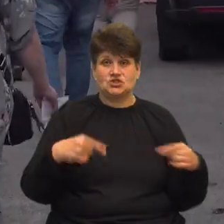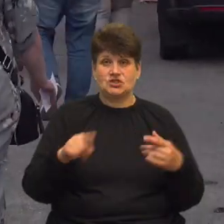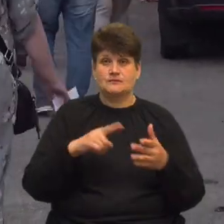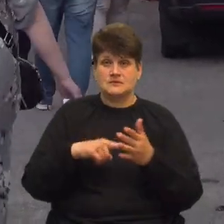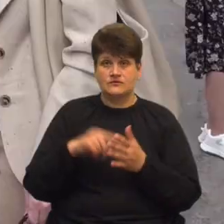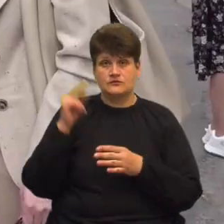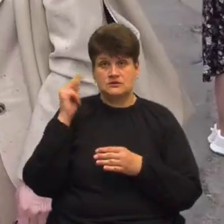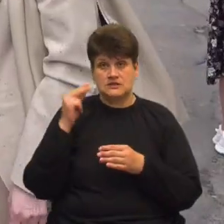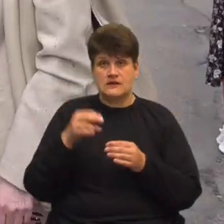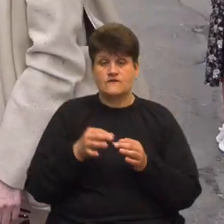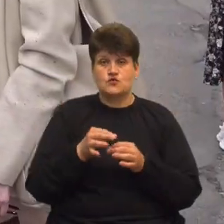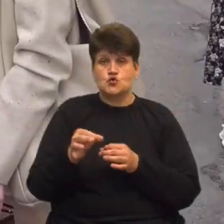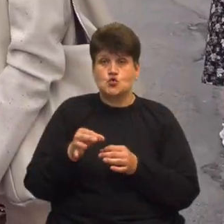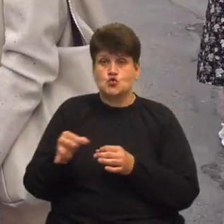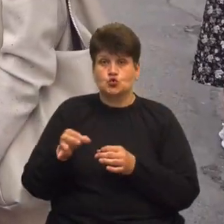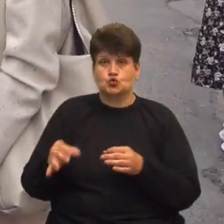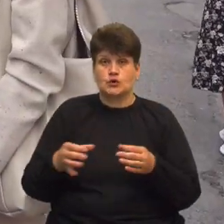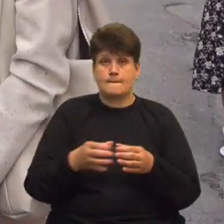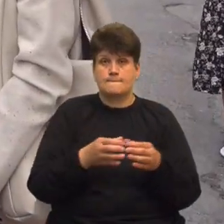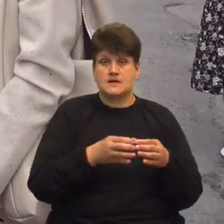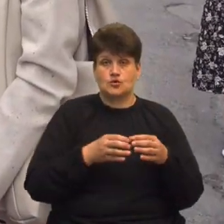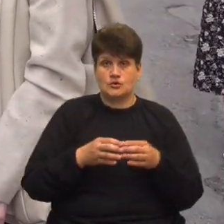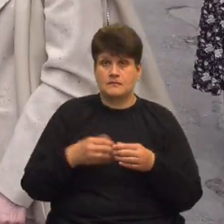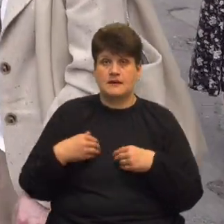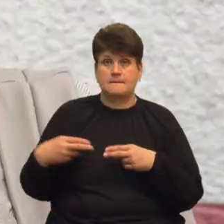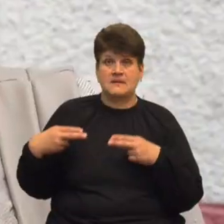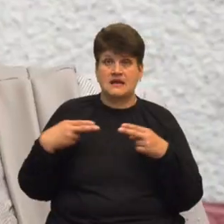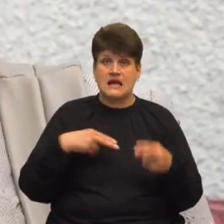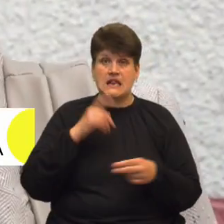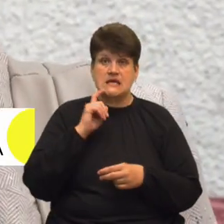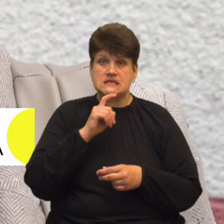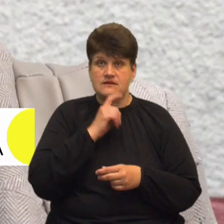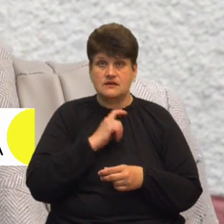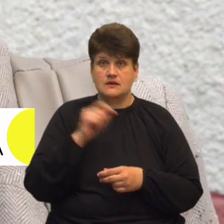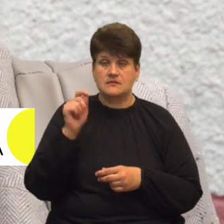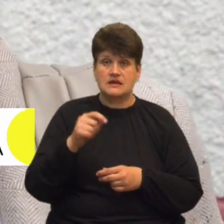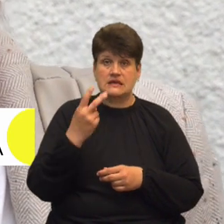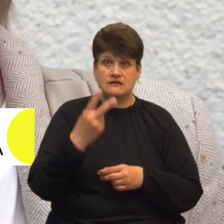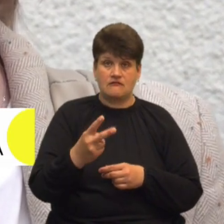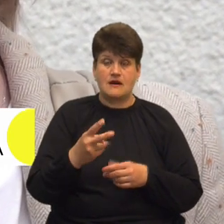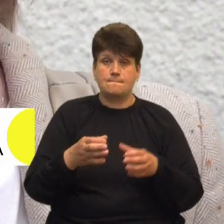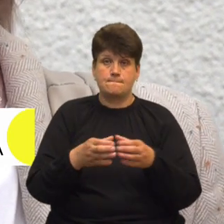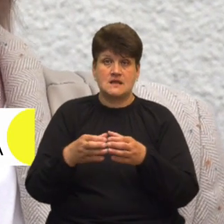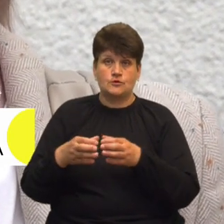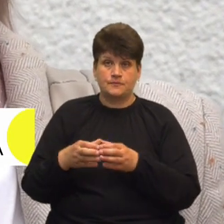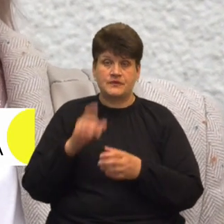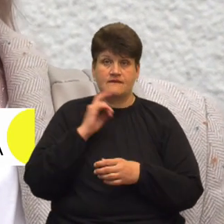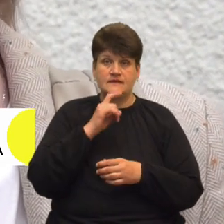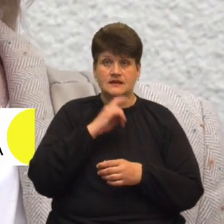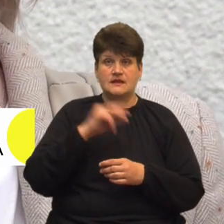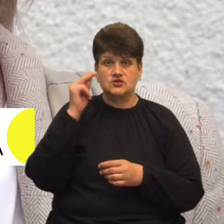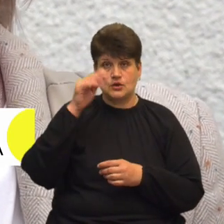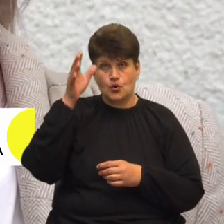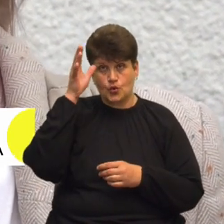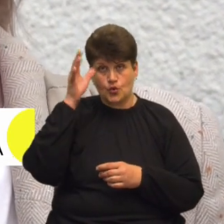структурних підрозділах Західноукраїнського університету. Ми приїхали з Вінниці, приїхало два структурних підрозділа – Вінський навчально-науковий інститут